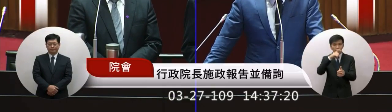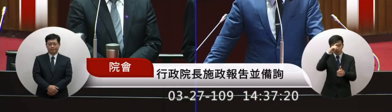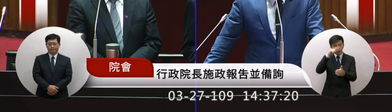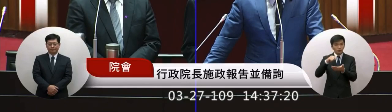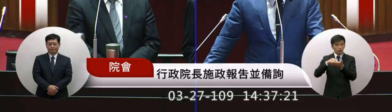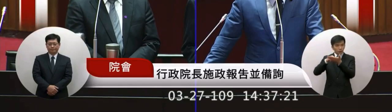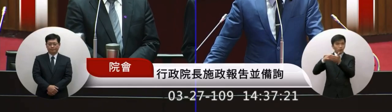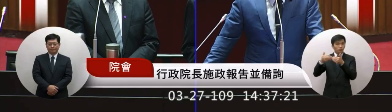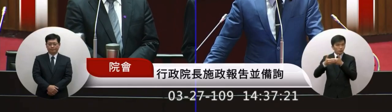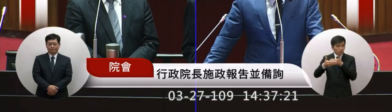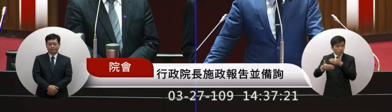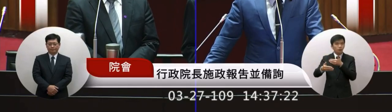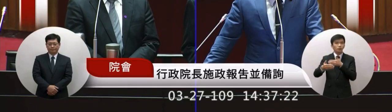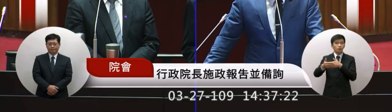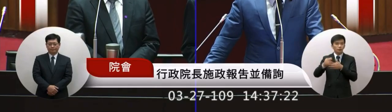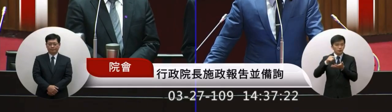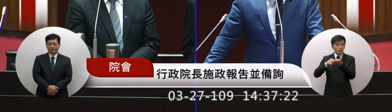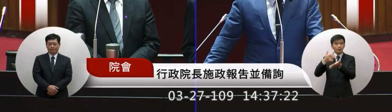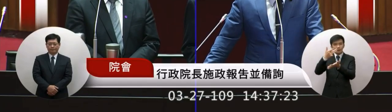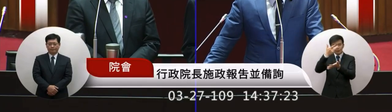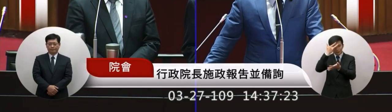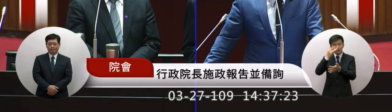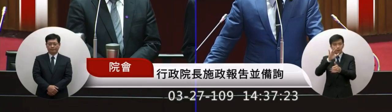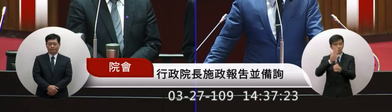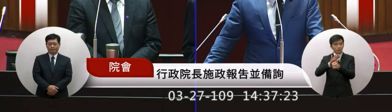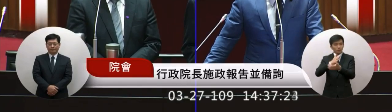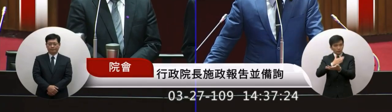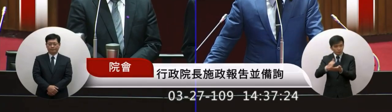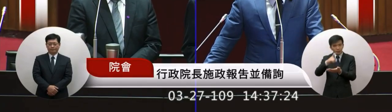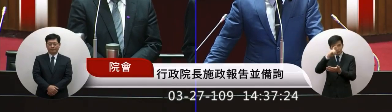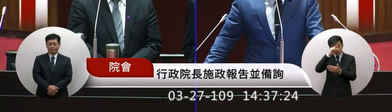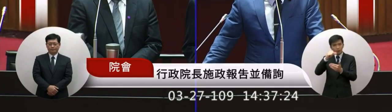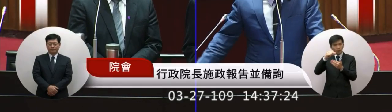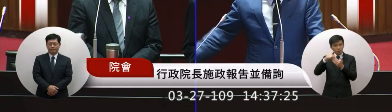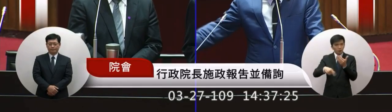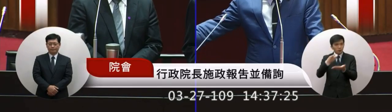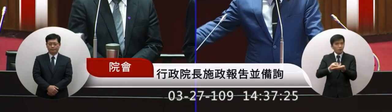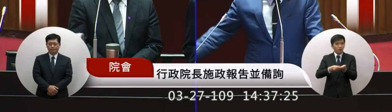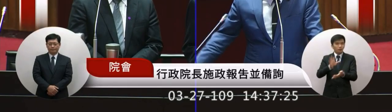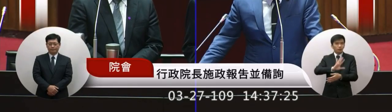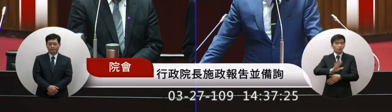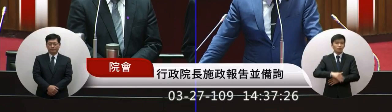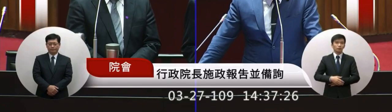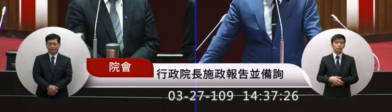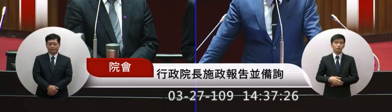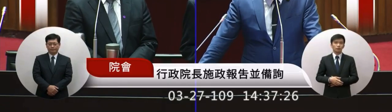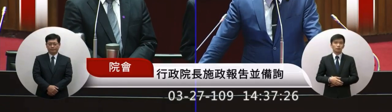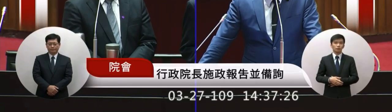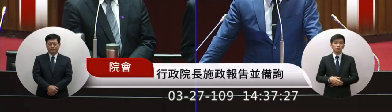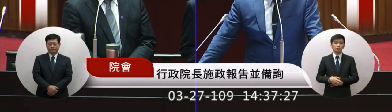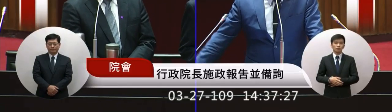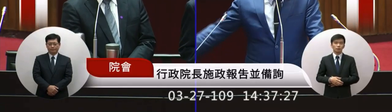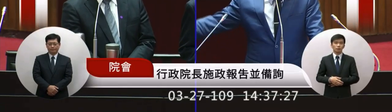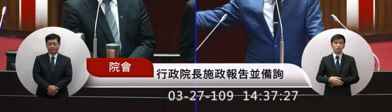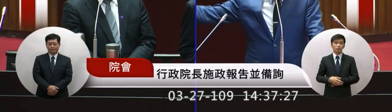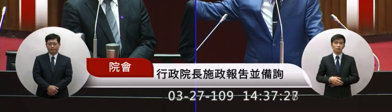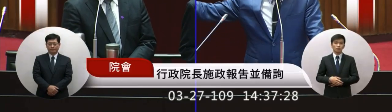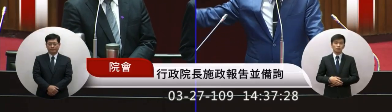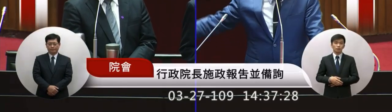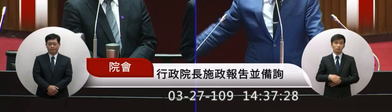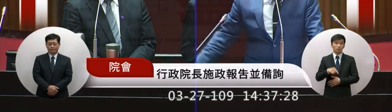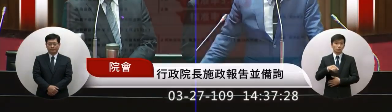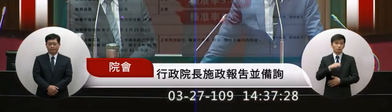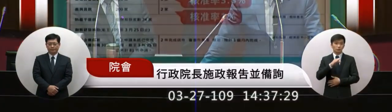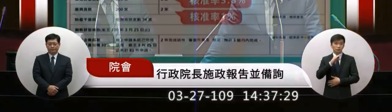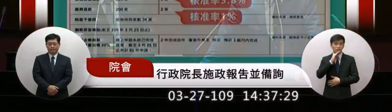些申请的障碍上，应该要加速他们从宽认定，加速他们申请。我们看下一页 PPT， 那这个部分是纾困